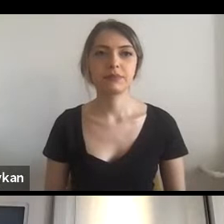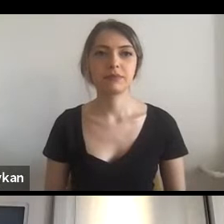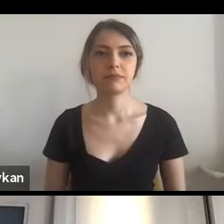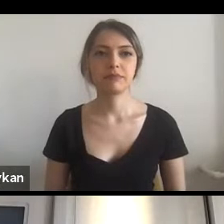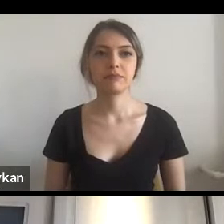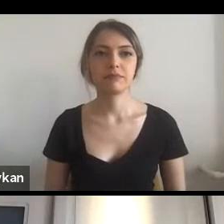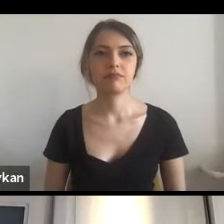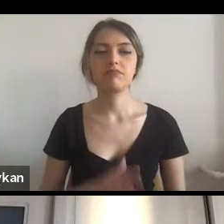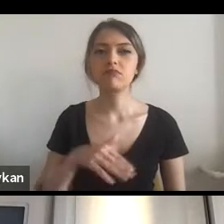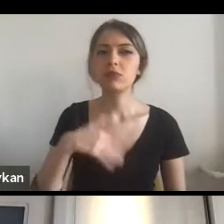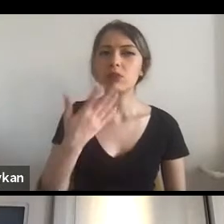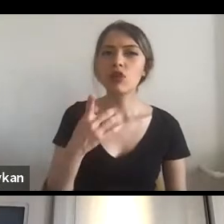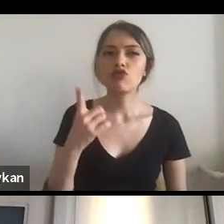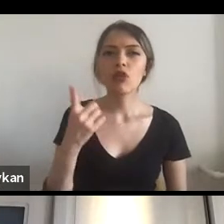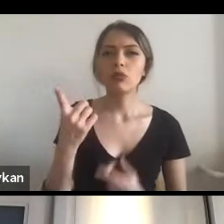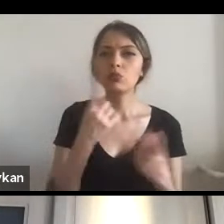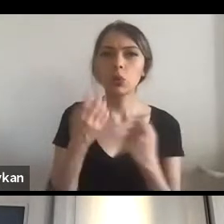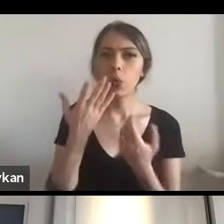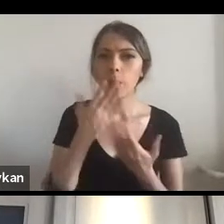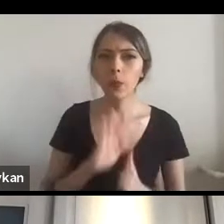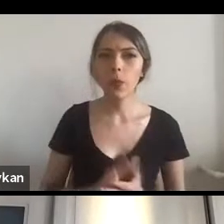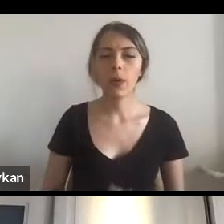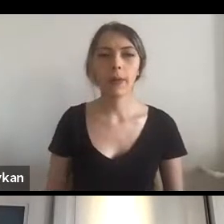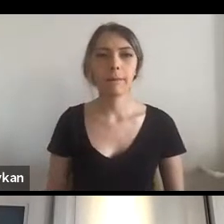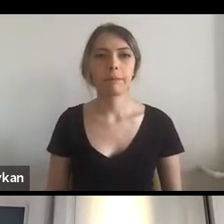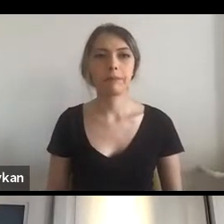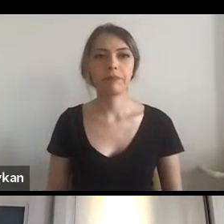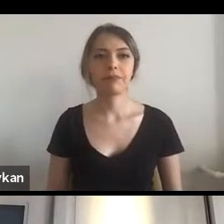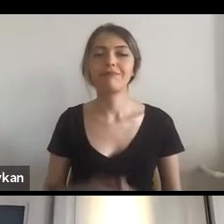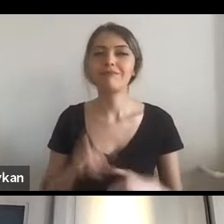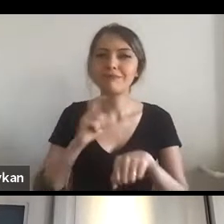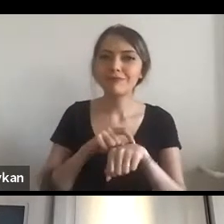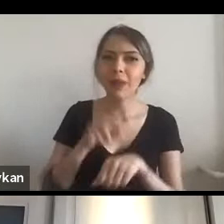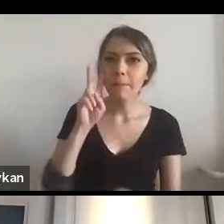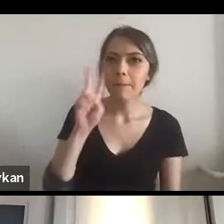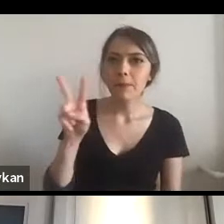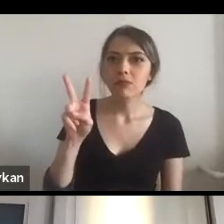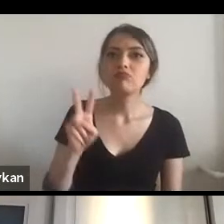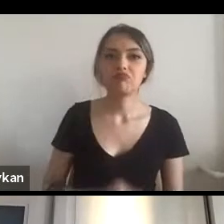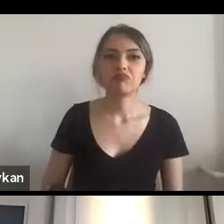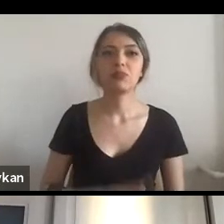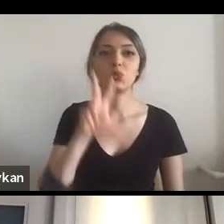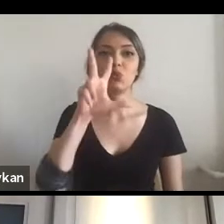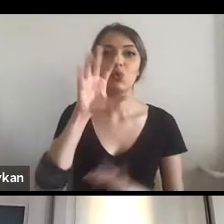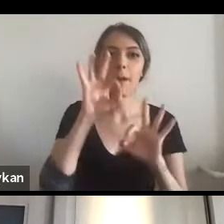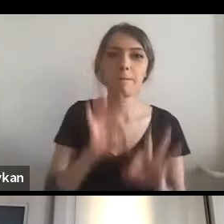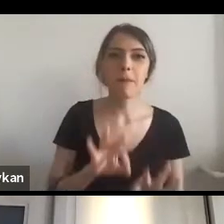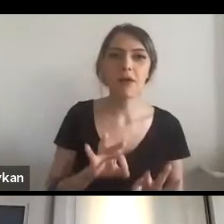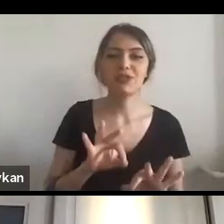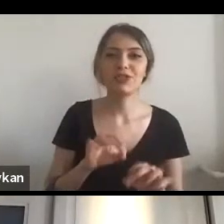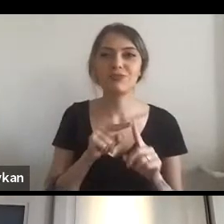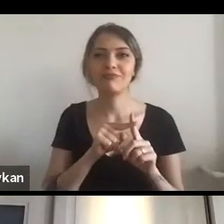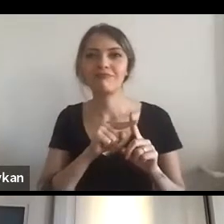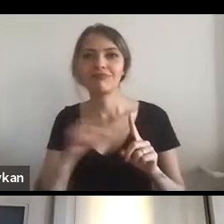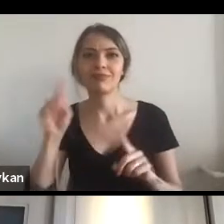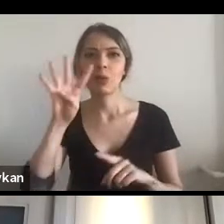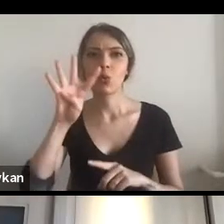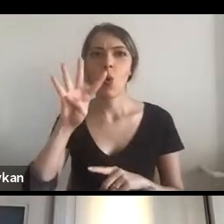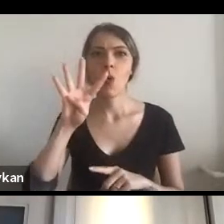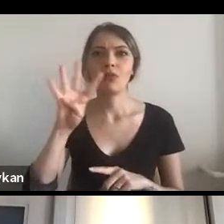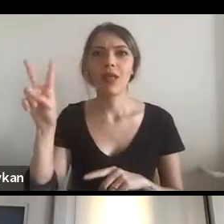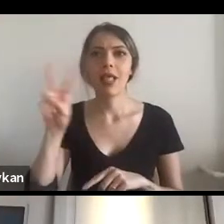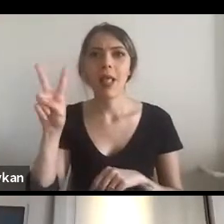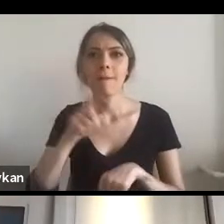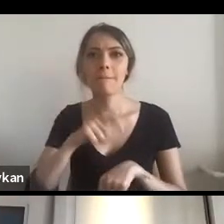Başka soru ben burada göremiyorum. Bir taraftan da saate de bakıyorum. Saat 3'te başladık. Saat 4:20 geçiyor.